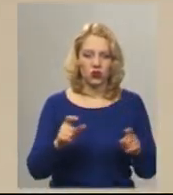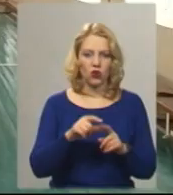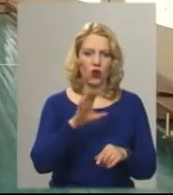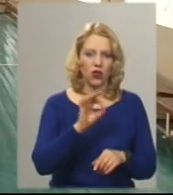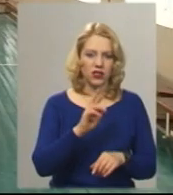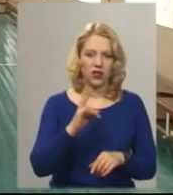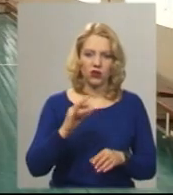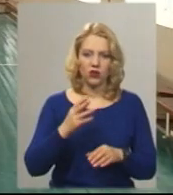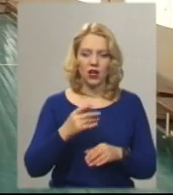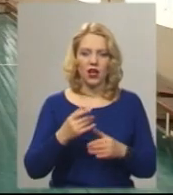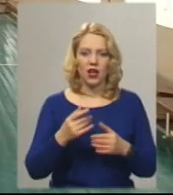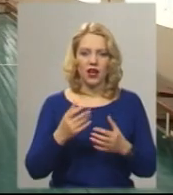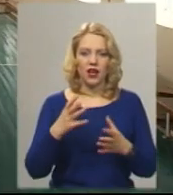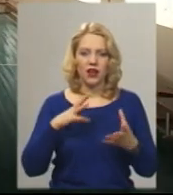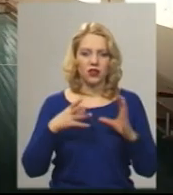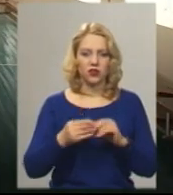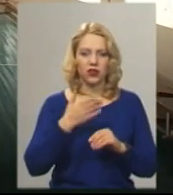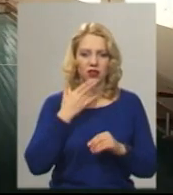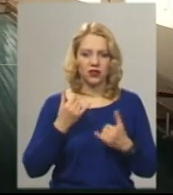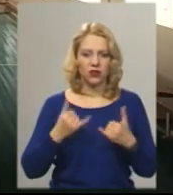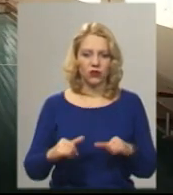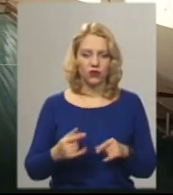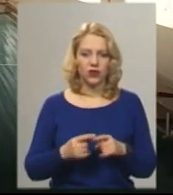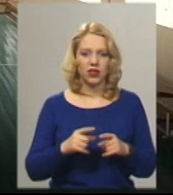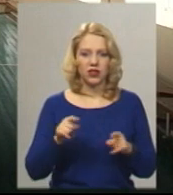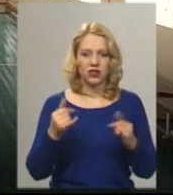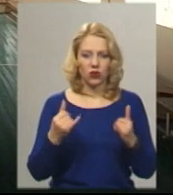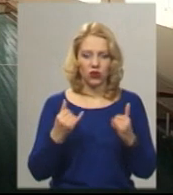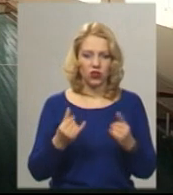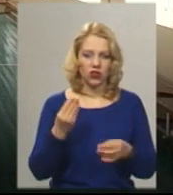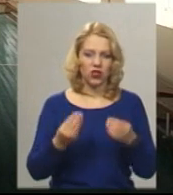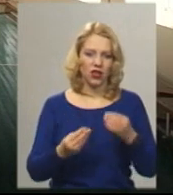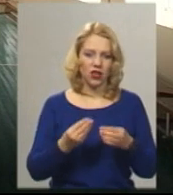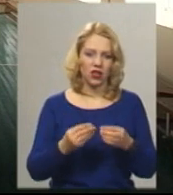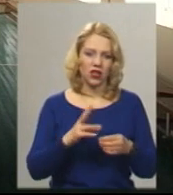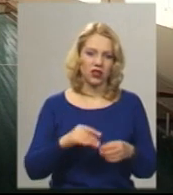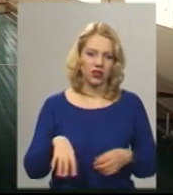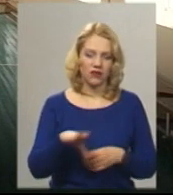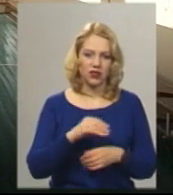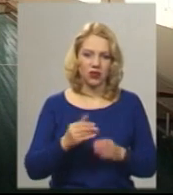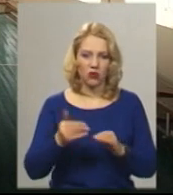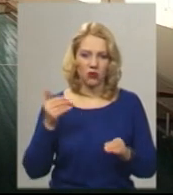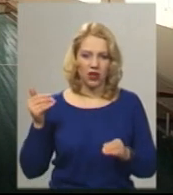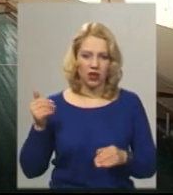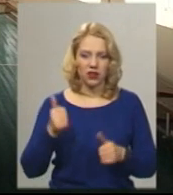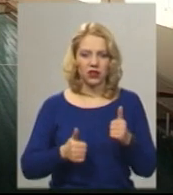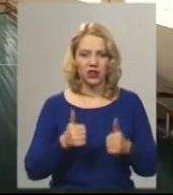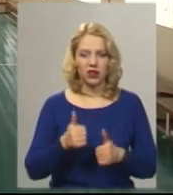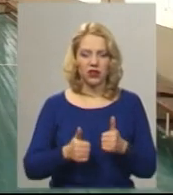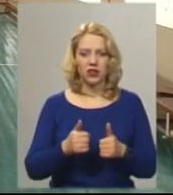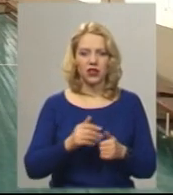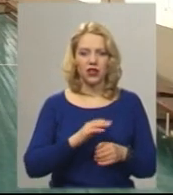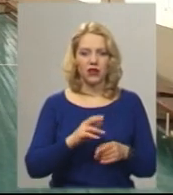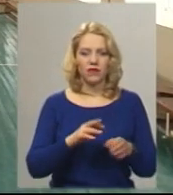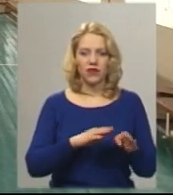не здивований. Сьогоднішня гра, так як і всі попередні ігри, для рівня нашої команди не є